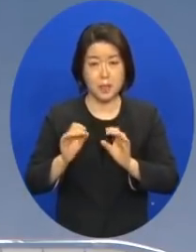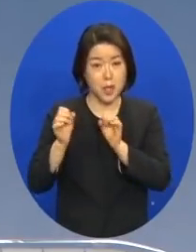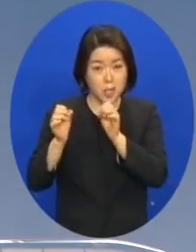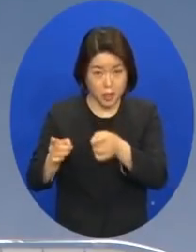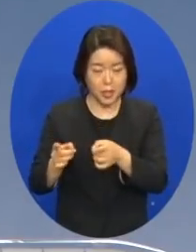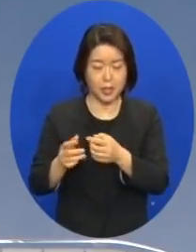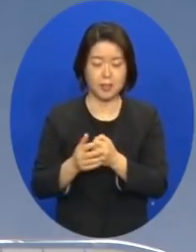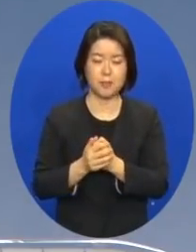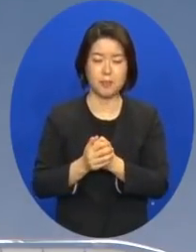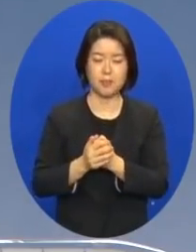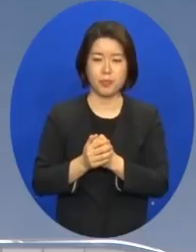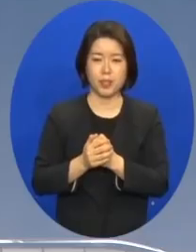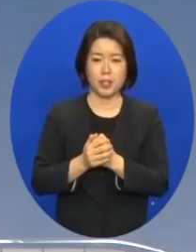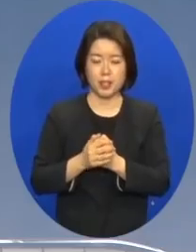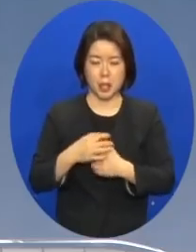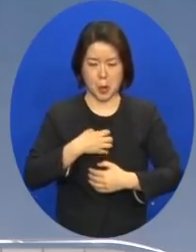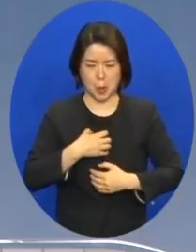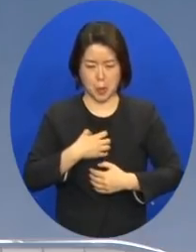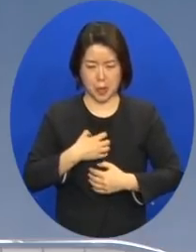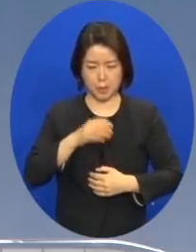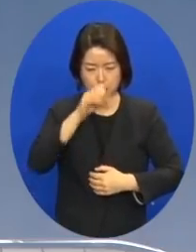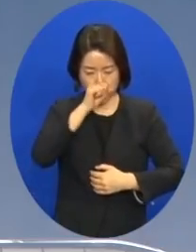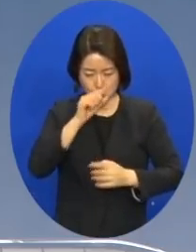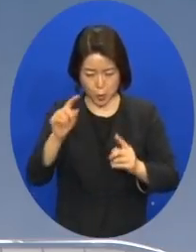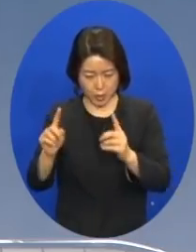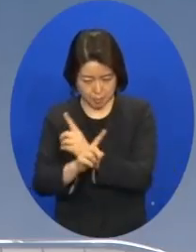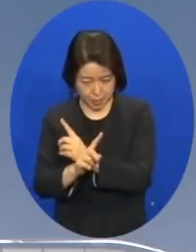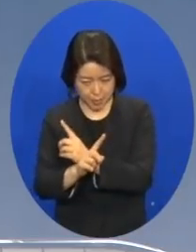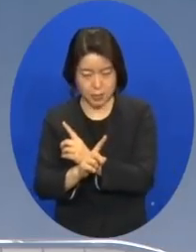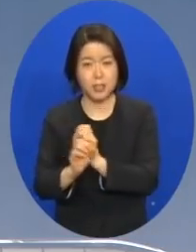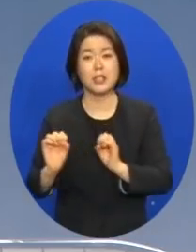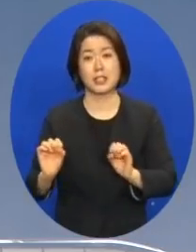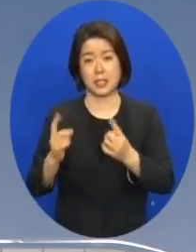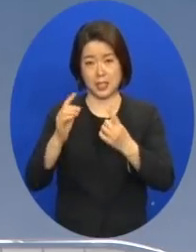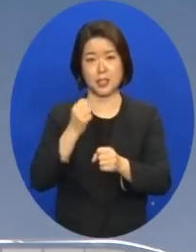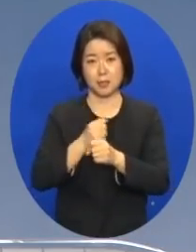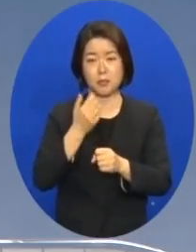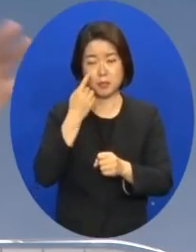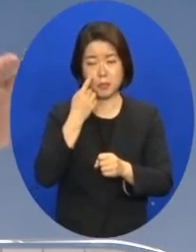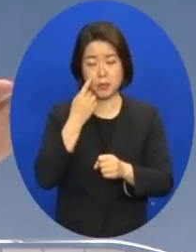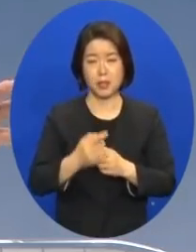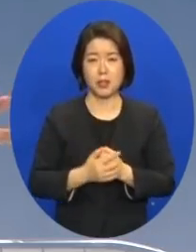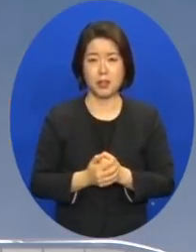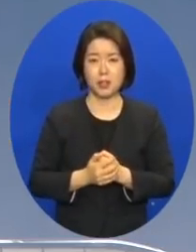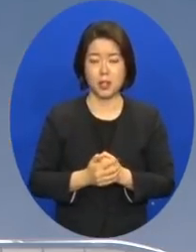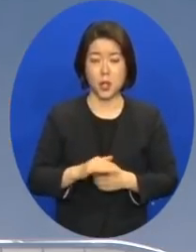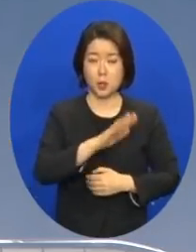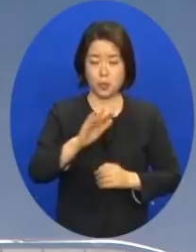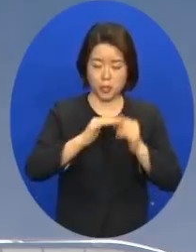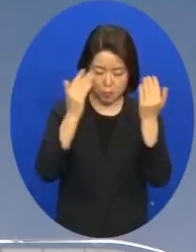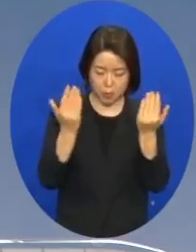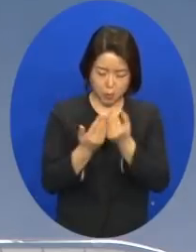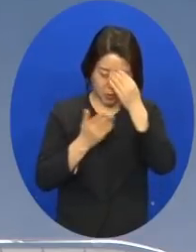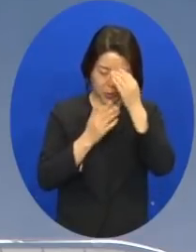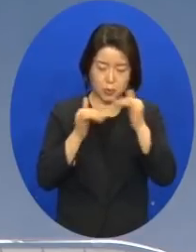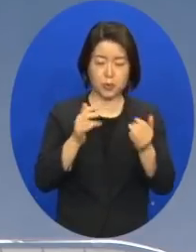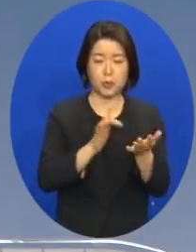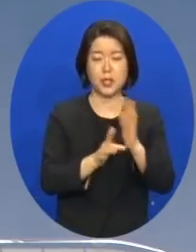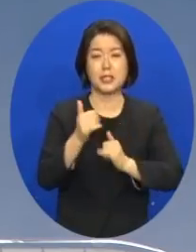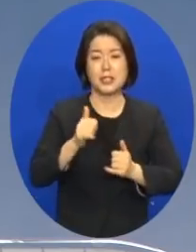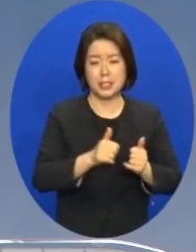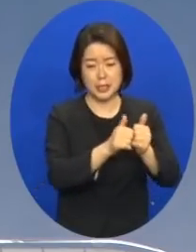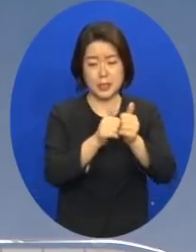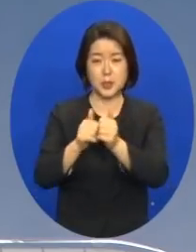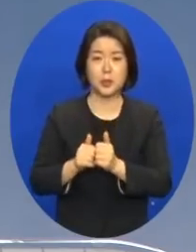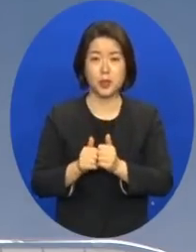오히려 전화위복의 계기를 만들자는 겁니다. 우리 선한목자교회 모든 성도들이 예수님과 진짜